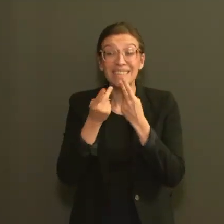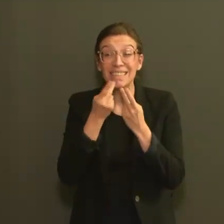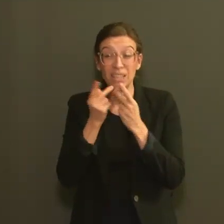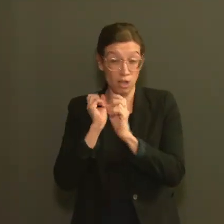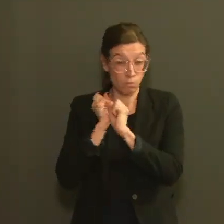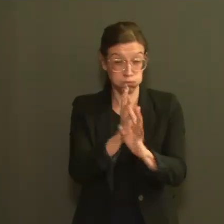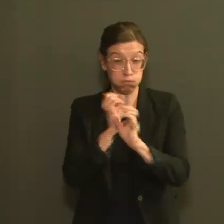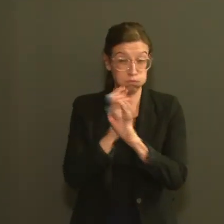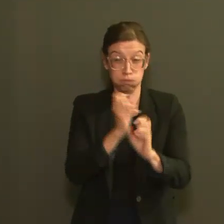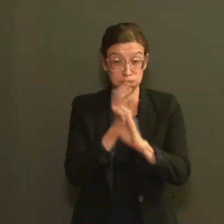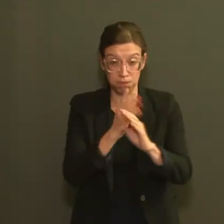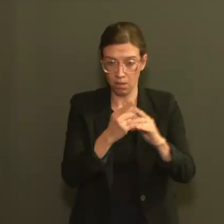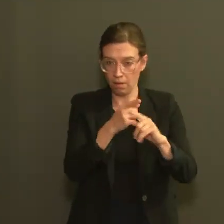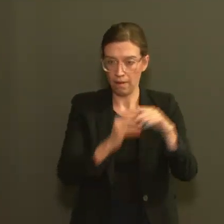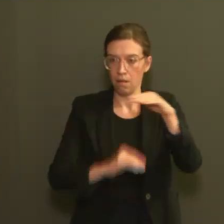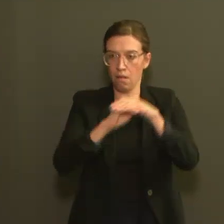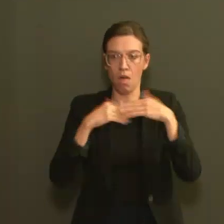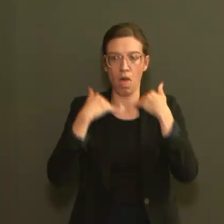Dat is bijzonder hoog.